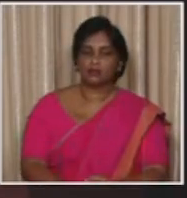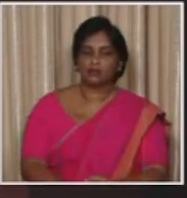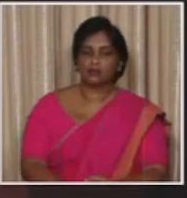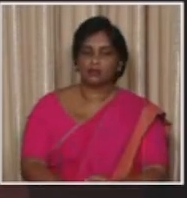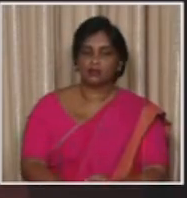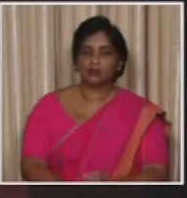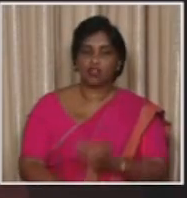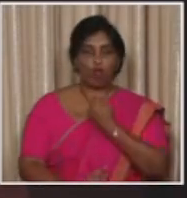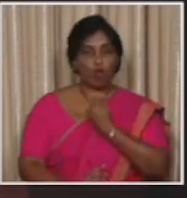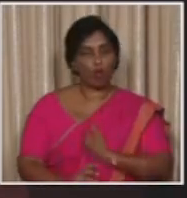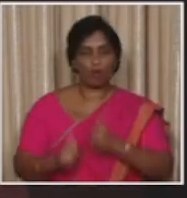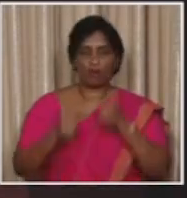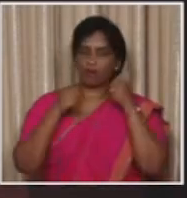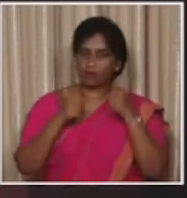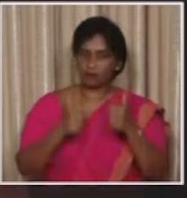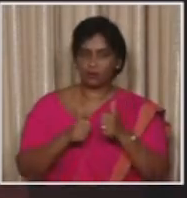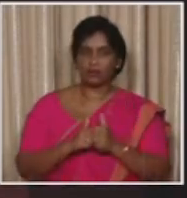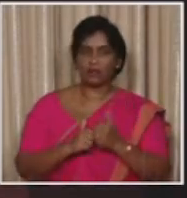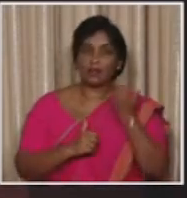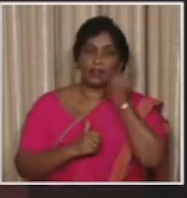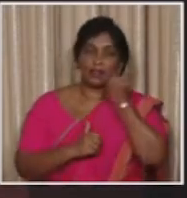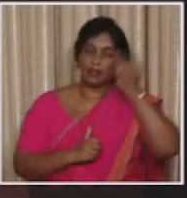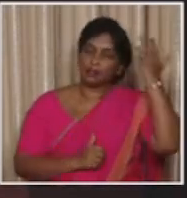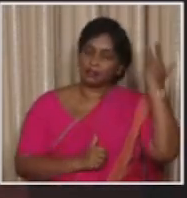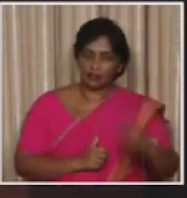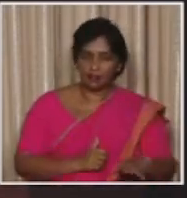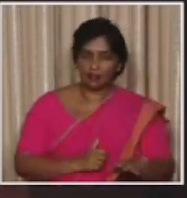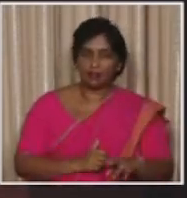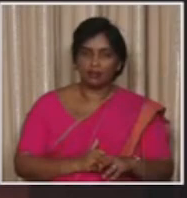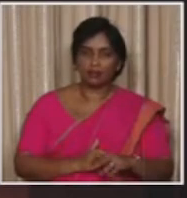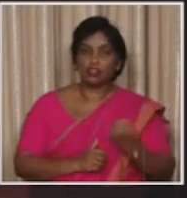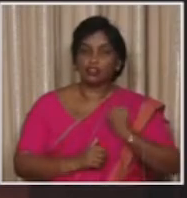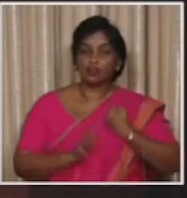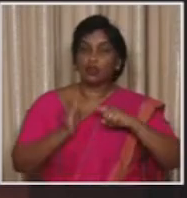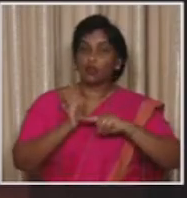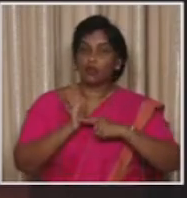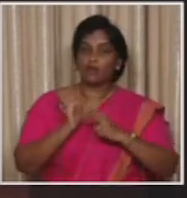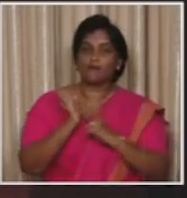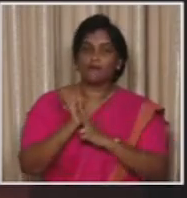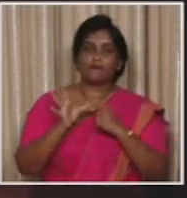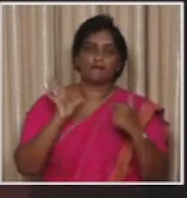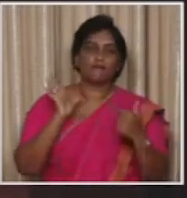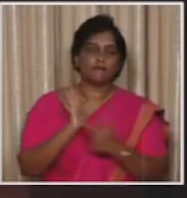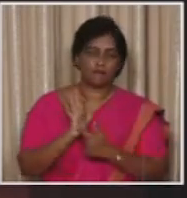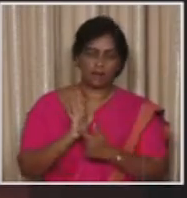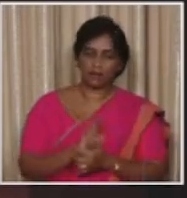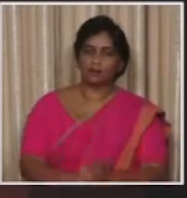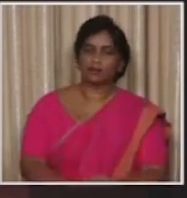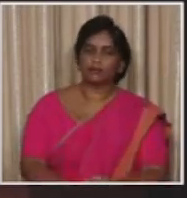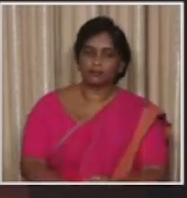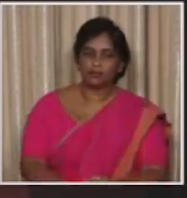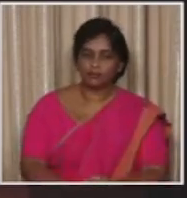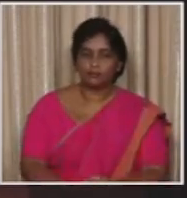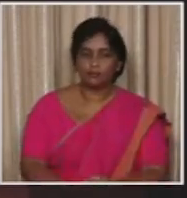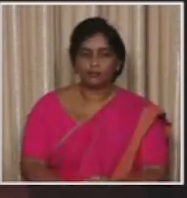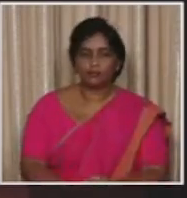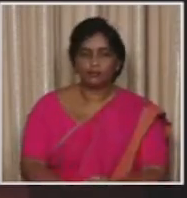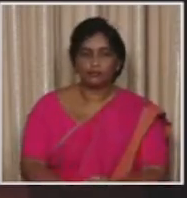Operation successful, patient dead, වෛද්‍ය උපකරණ වලට VAT.